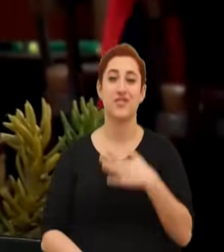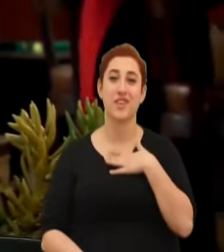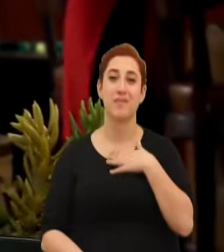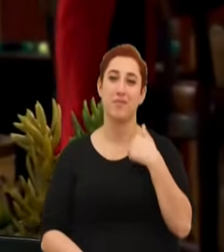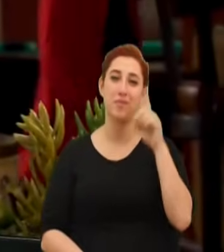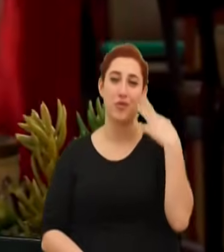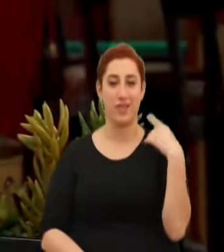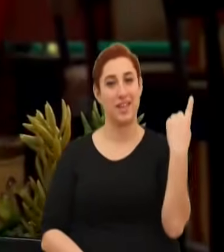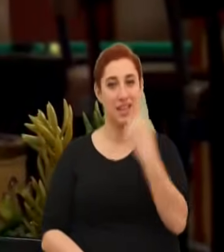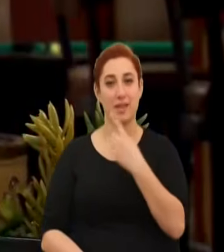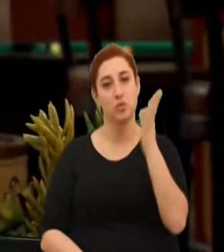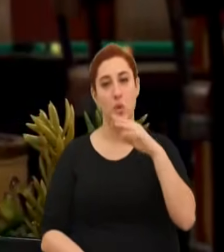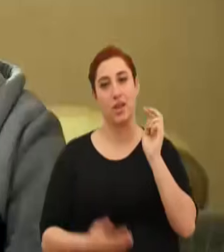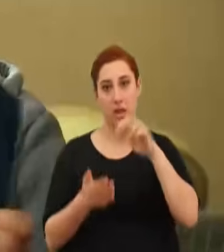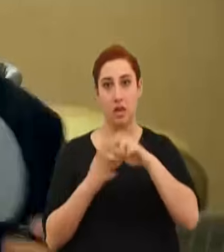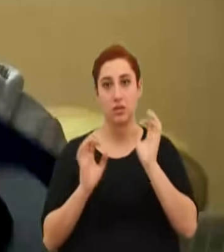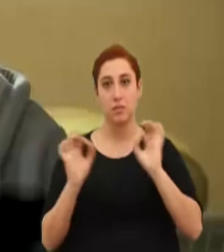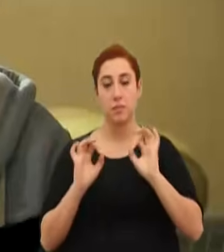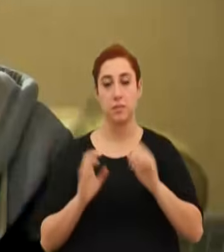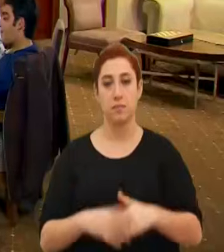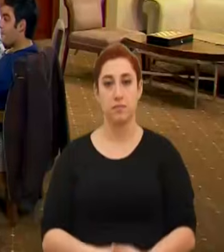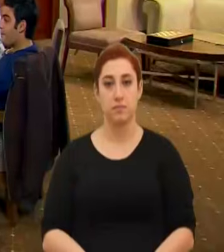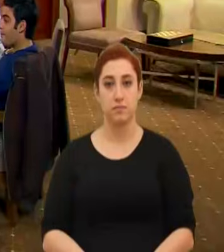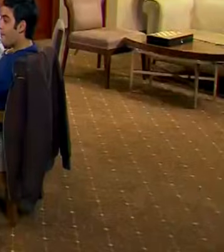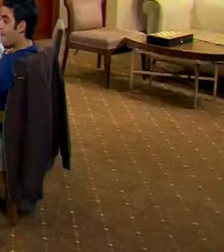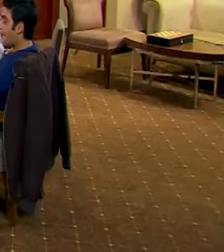Canım ben de bir lavaboya gideyim. Sonra kalkarız tamam mı? Tamam.